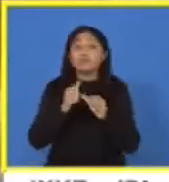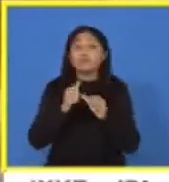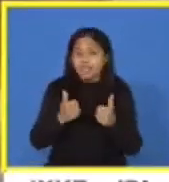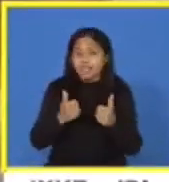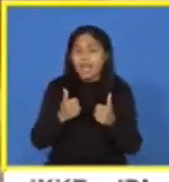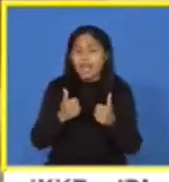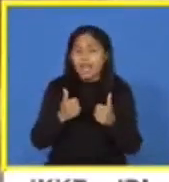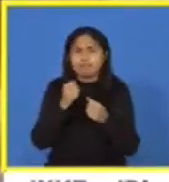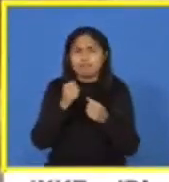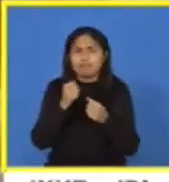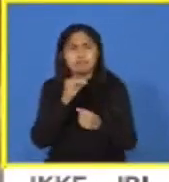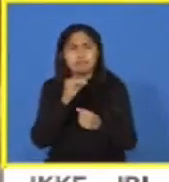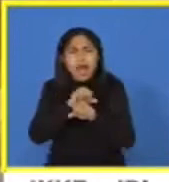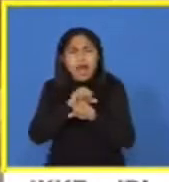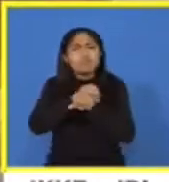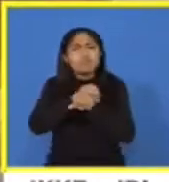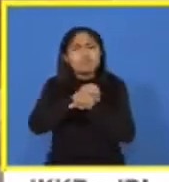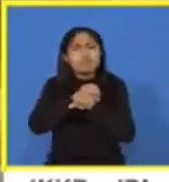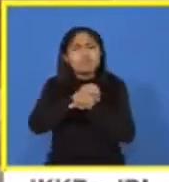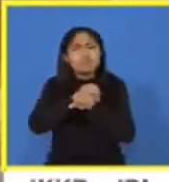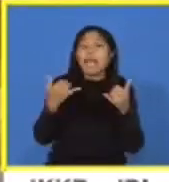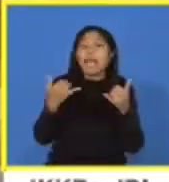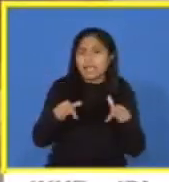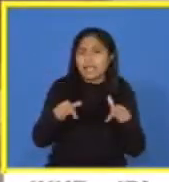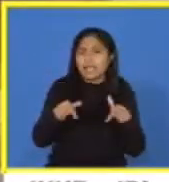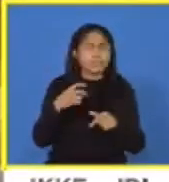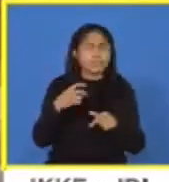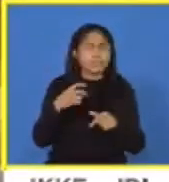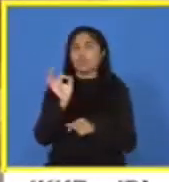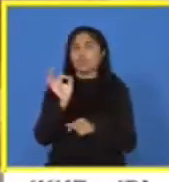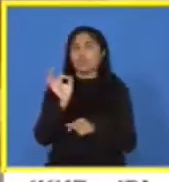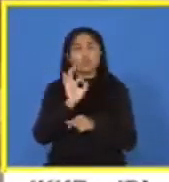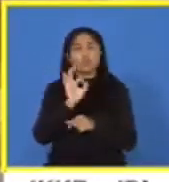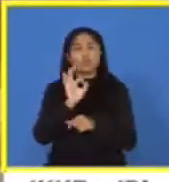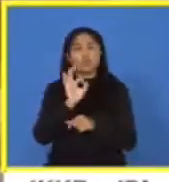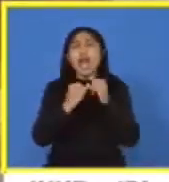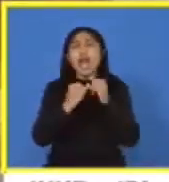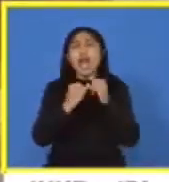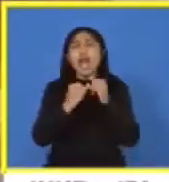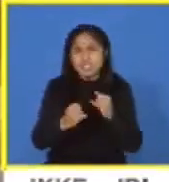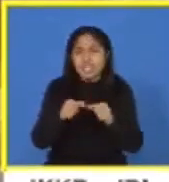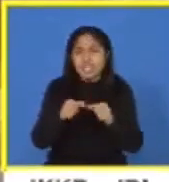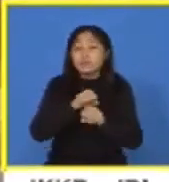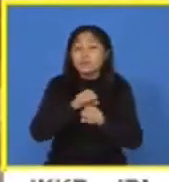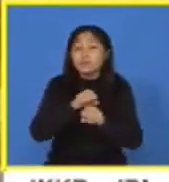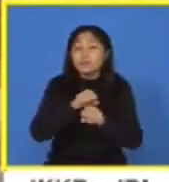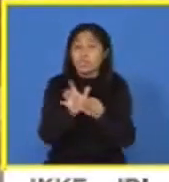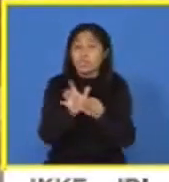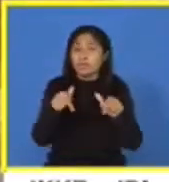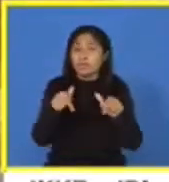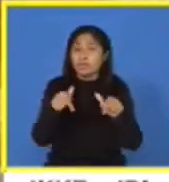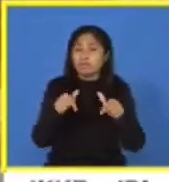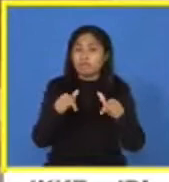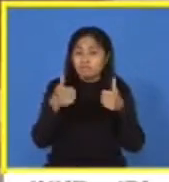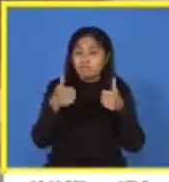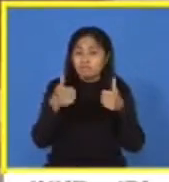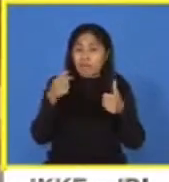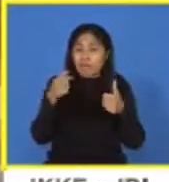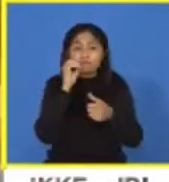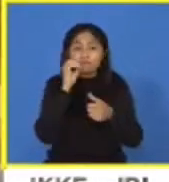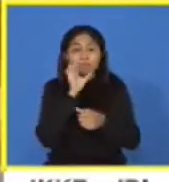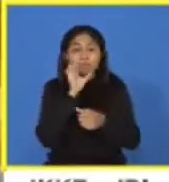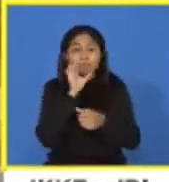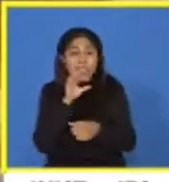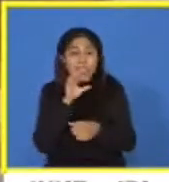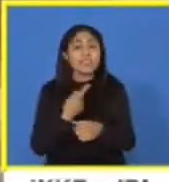dengan pandemi saat ini, artinya bahwa kita belum berakhir dari masa pandemi ini. Nah, bisa digambarkan kepada kita, kalau